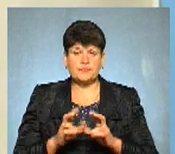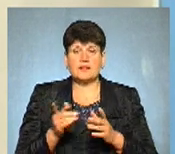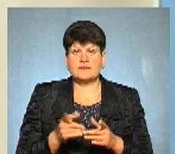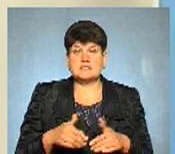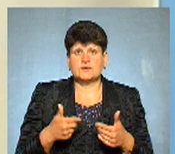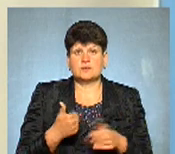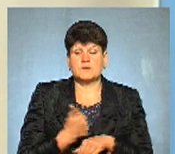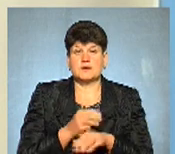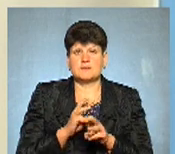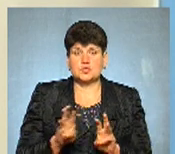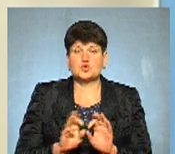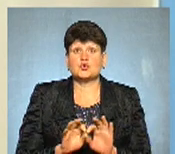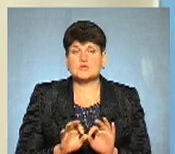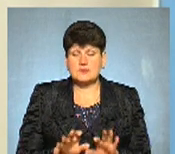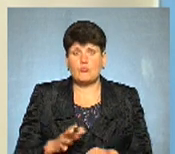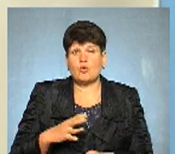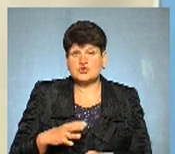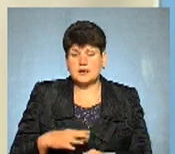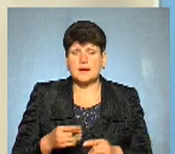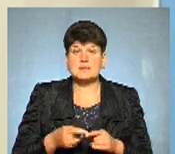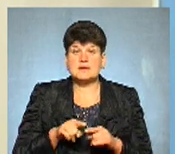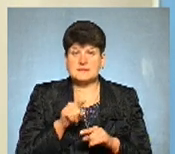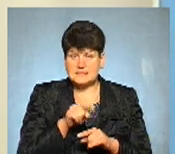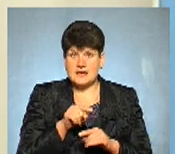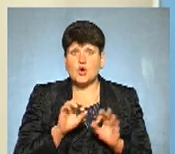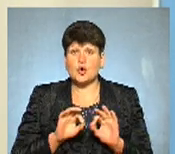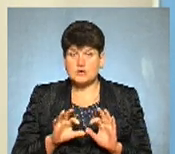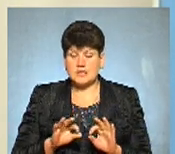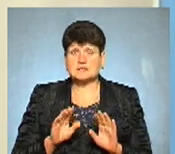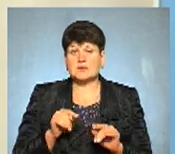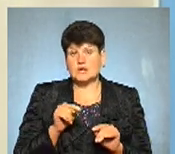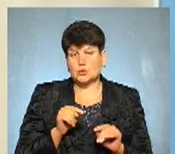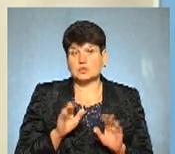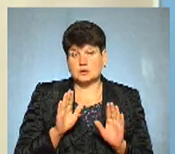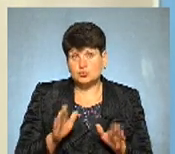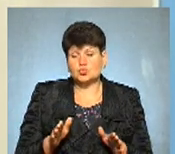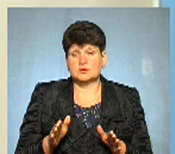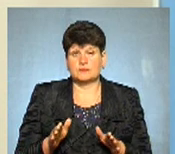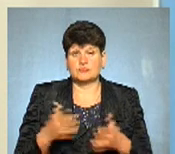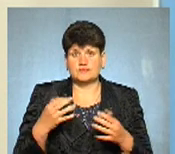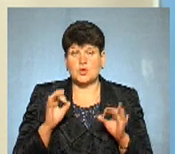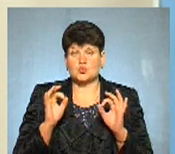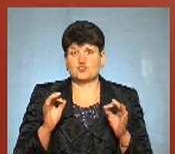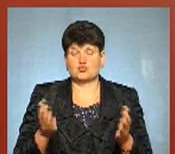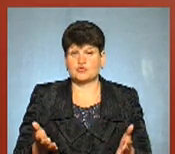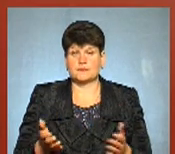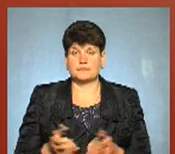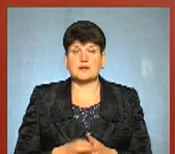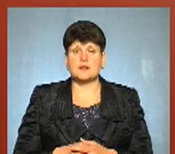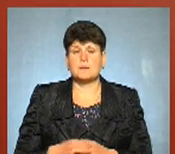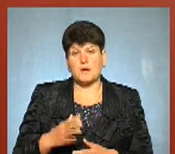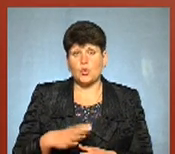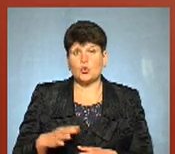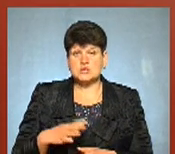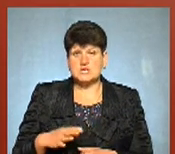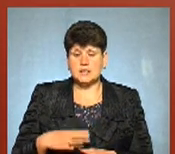до прем'єра щодо роз'яснення. Почекаємо це роз'яснення, і тоді ми будемо вже озвучувати. Що ж, ми тоді в